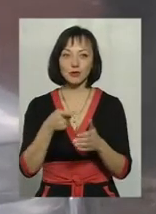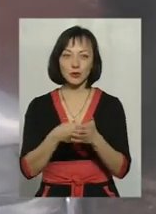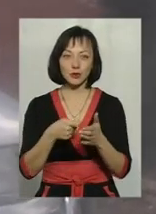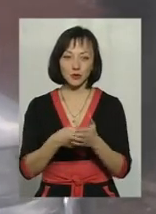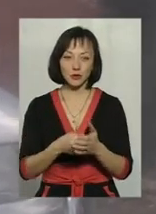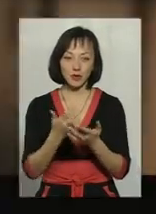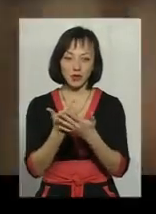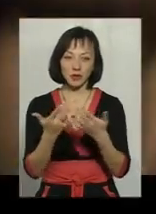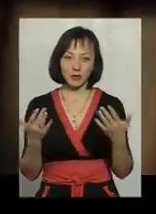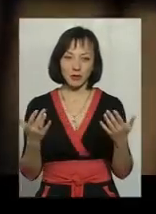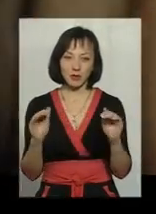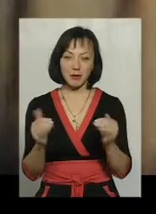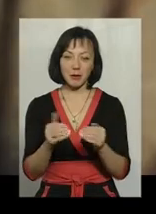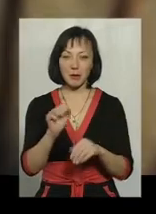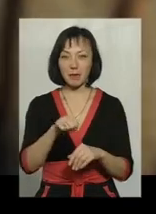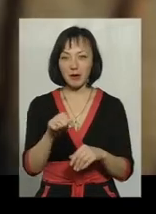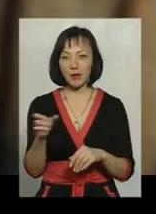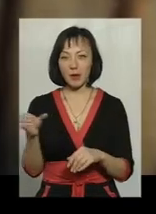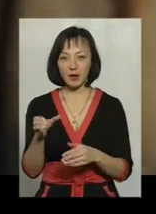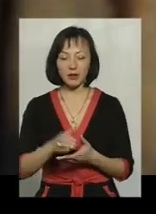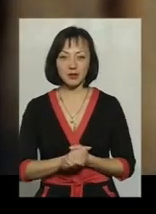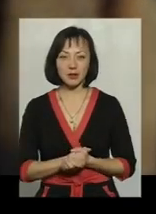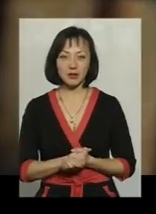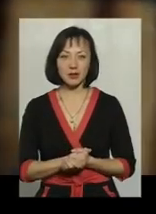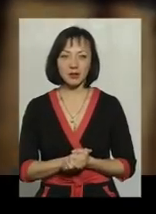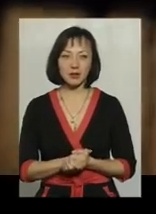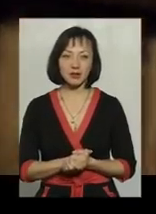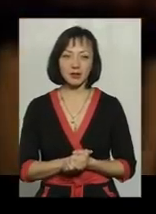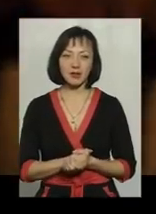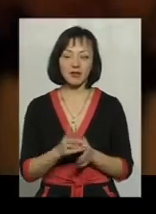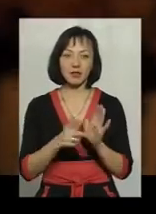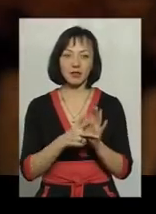частують. Асортимент – мінімальний – пиво і горілка. По 8